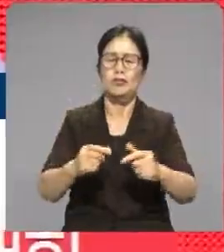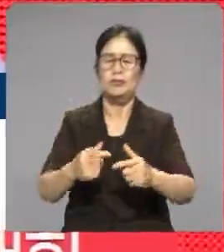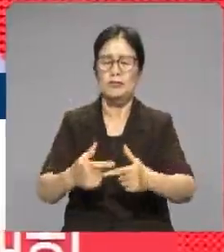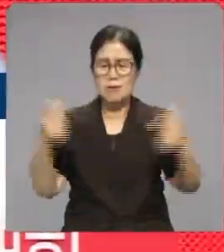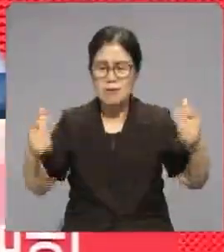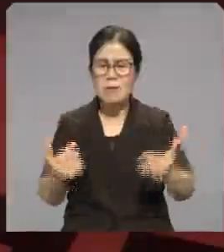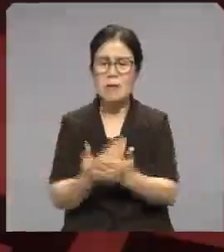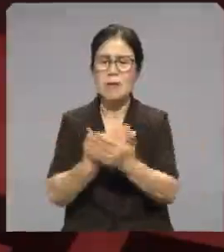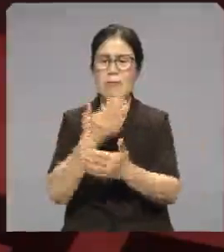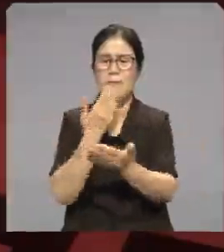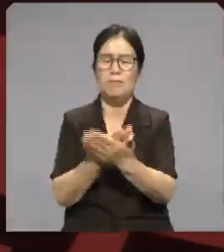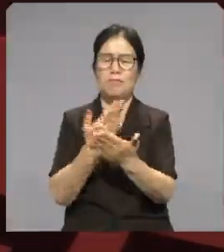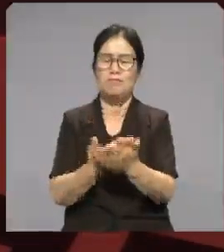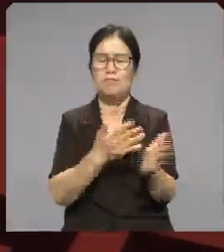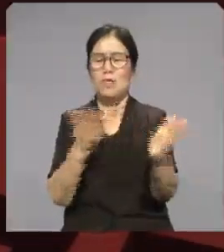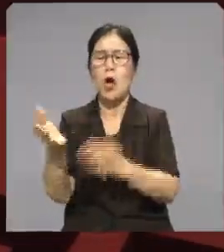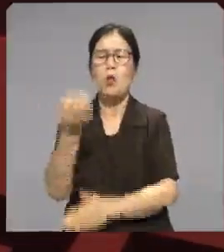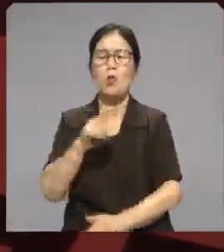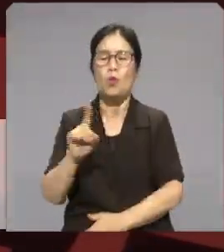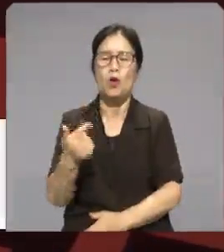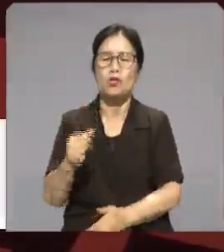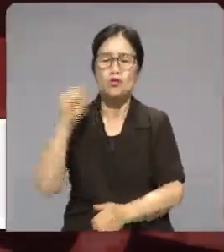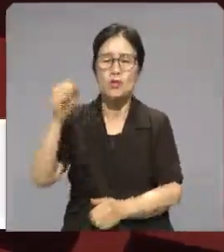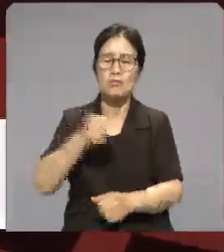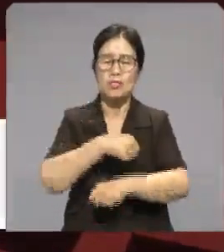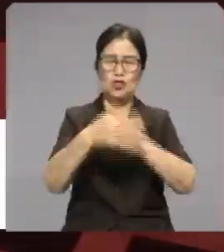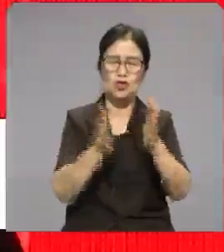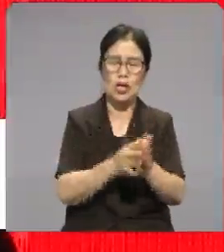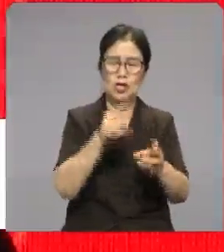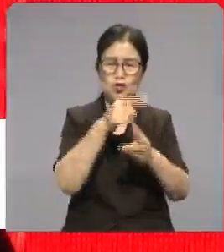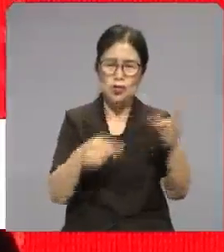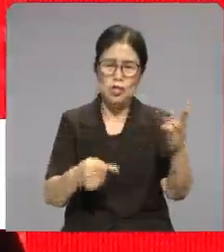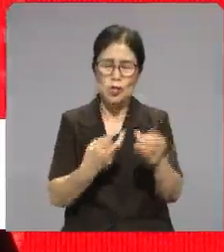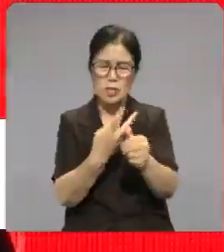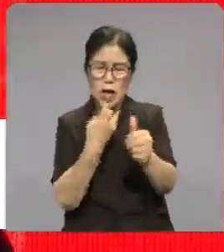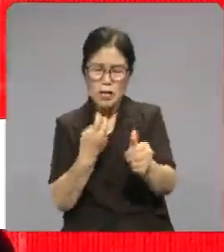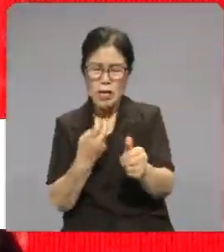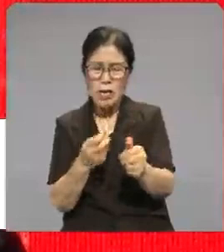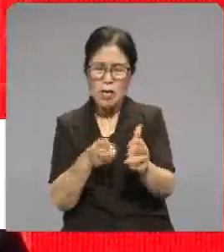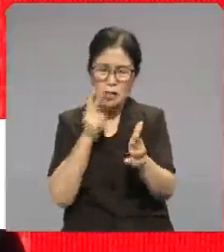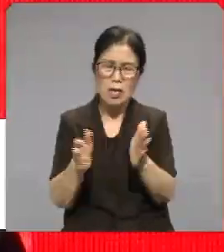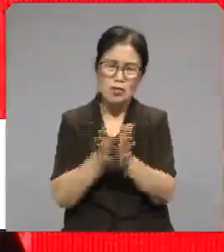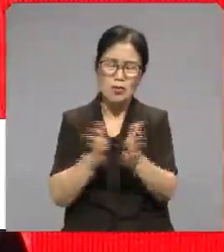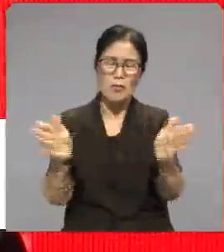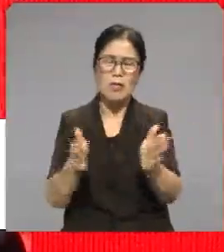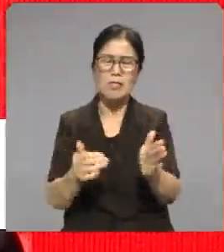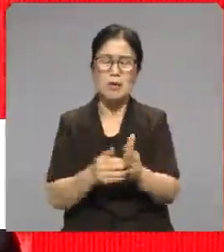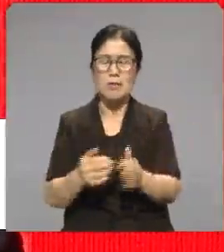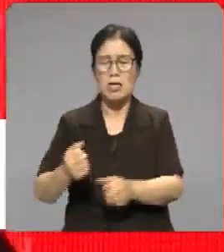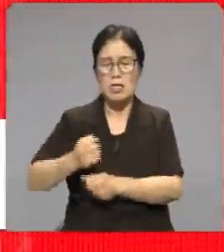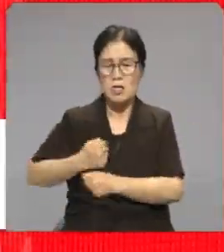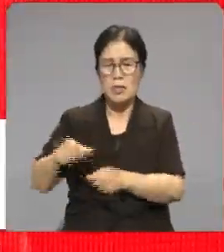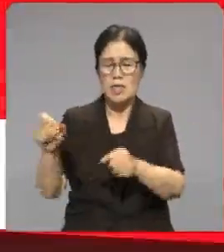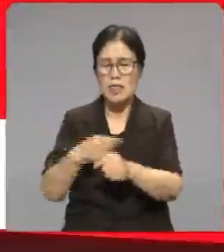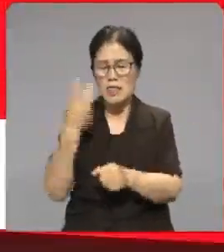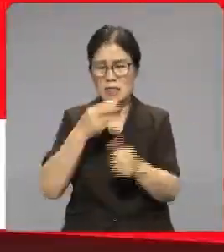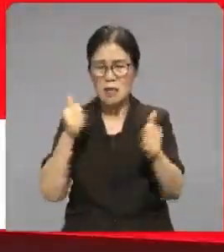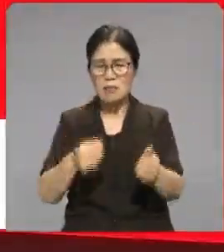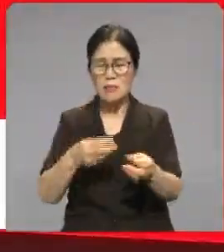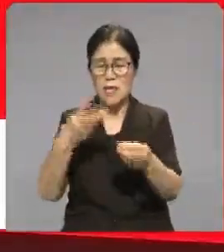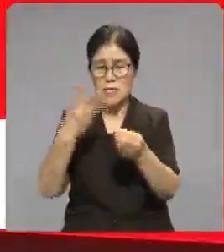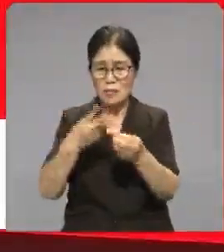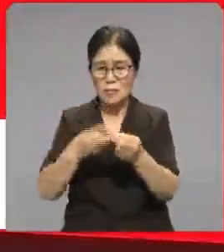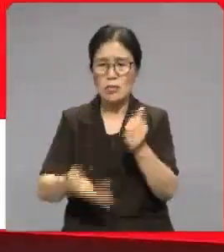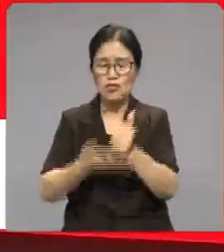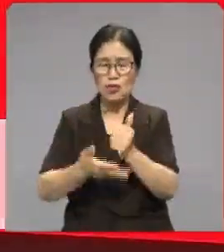해 주십시오. 원희룡 후보는 민주당의 윤 대통령 탄핵 열차가 출발했다며 최상병 특검 제3자 추천을